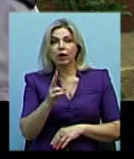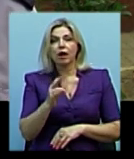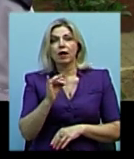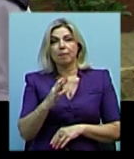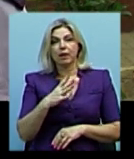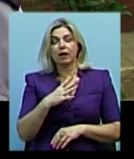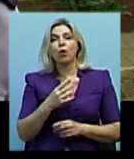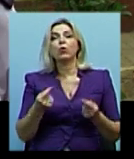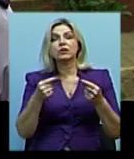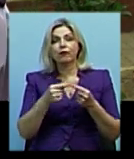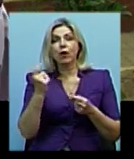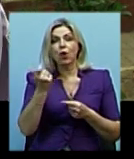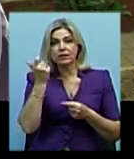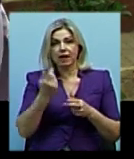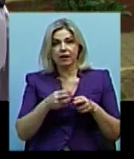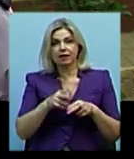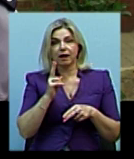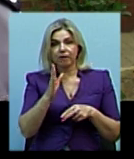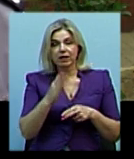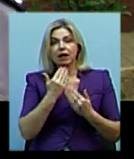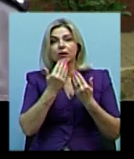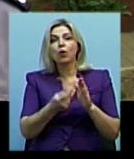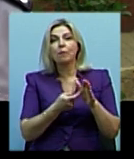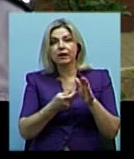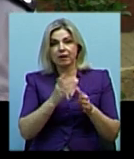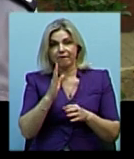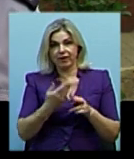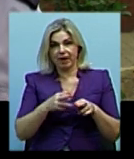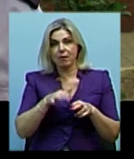власниця вказаної квартири, допитана в ході розслідування.